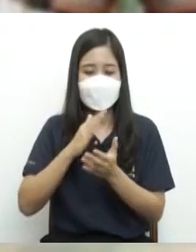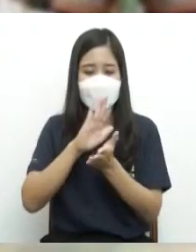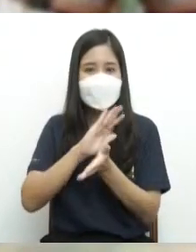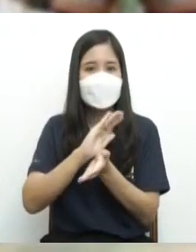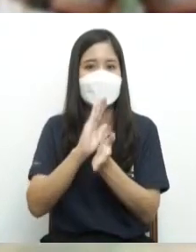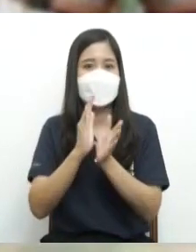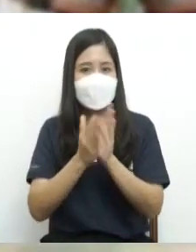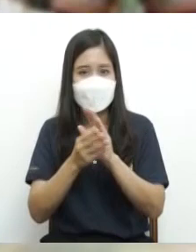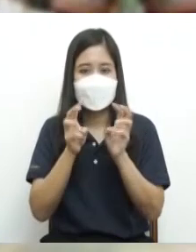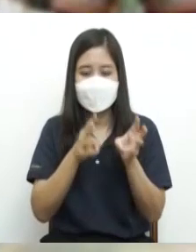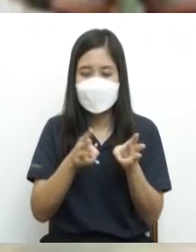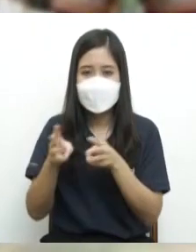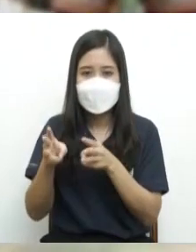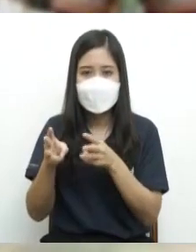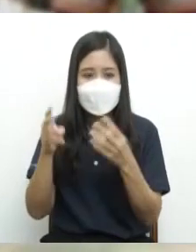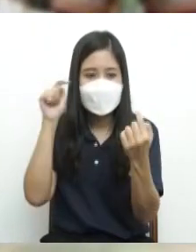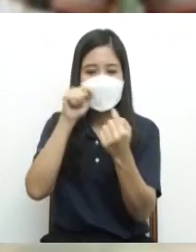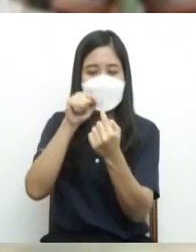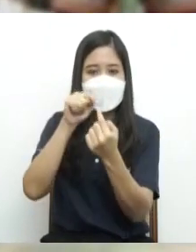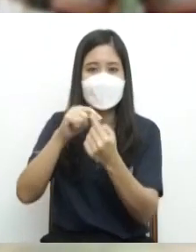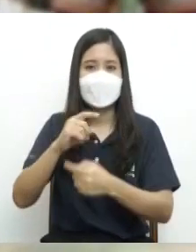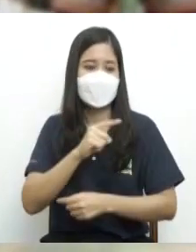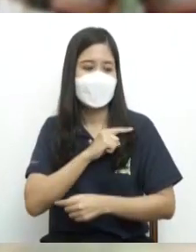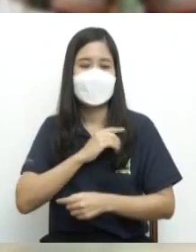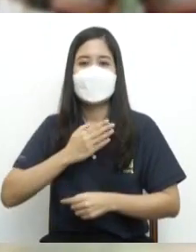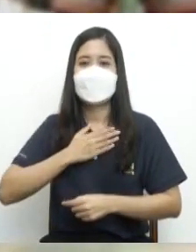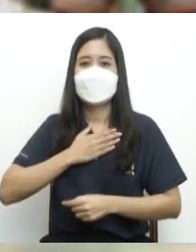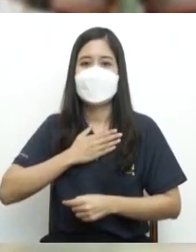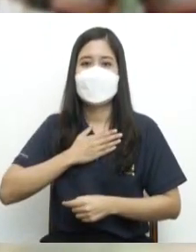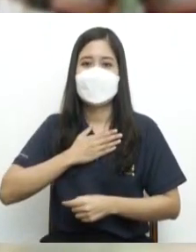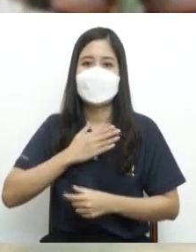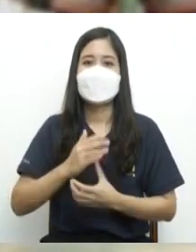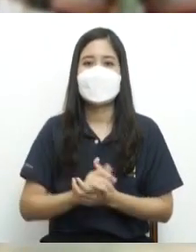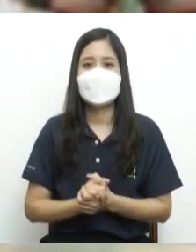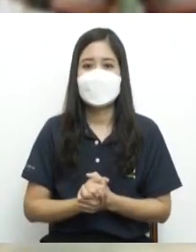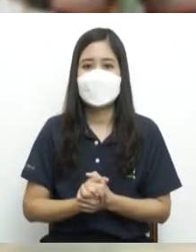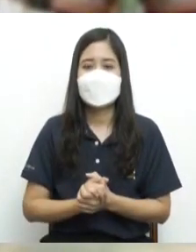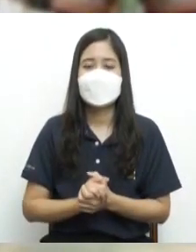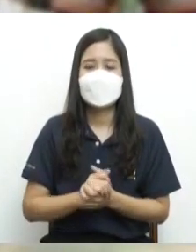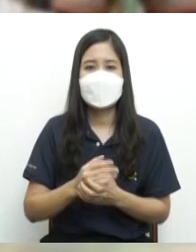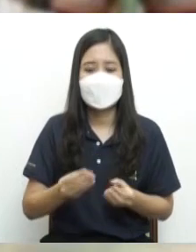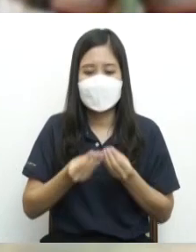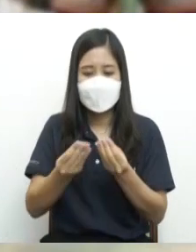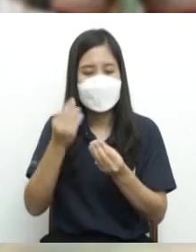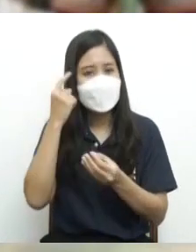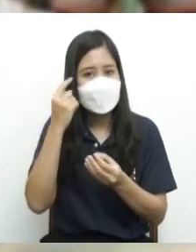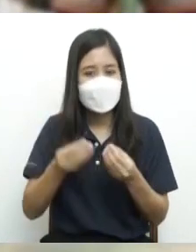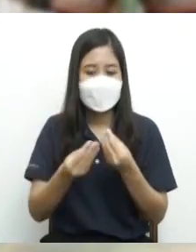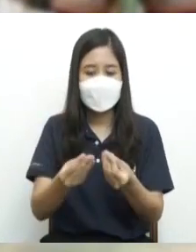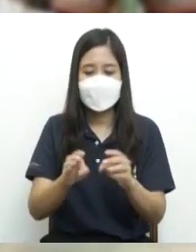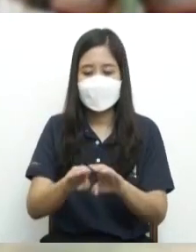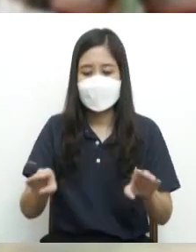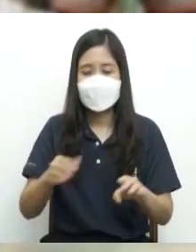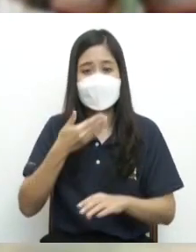กรรมของเราให้สอดคล้องกับหน้าที่และความรับผิดชอบผมก็จะเคยให้ข้อคิดน้องๆเสมอนะในขณะที่ผม